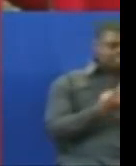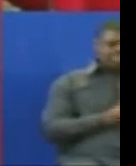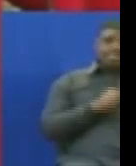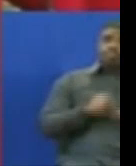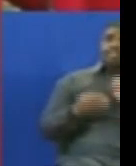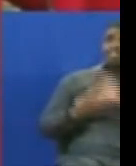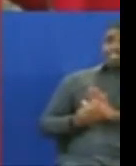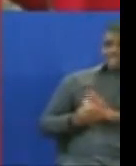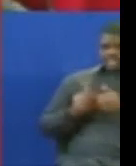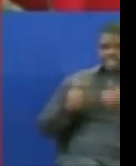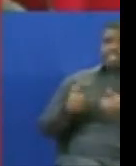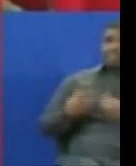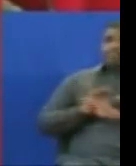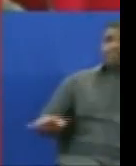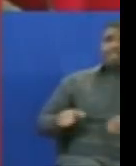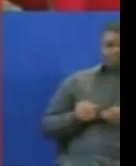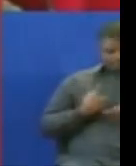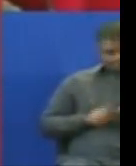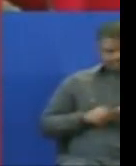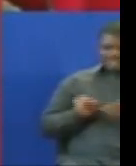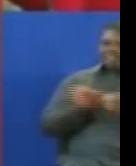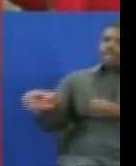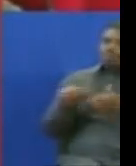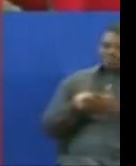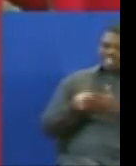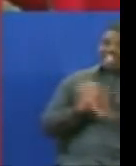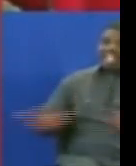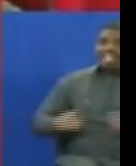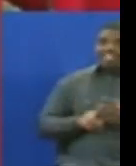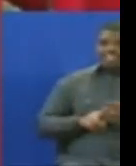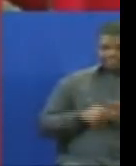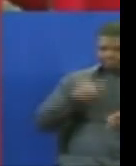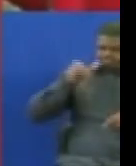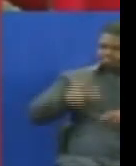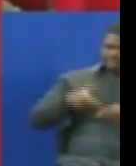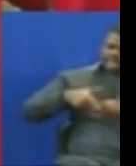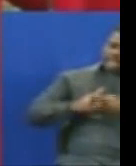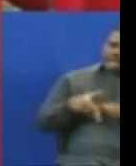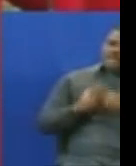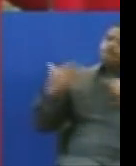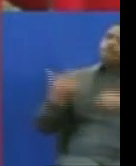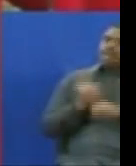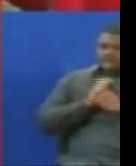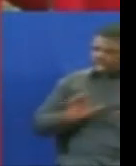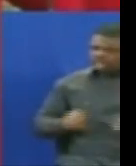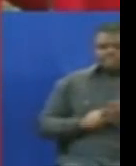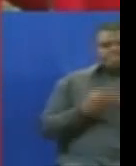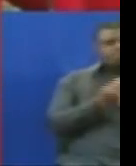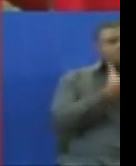ambazo ziliahidiwa na zitengewa fedha na ikatangazwa tena na mkandarasi akapatikana, zimeyukaje?